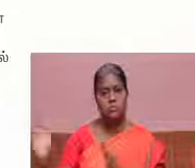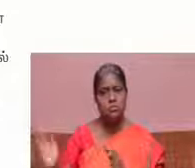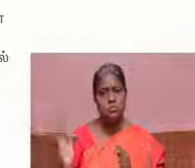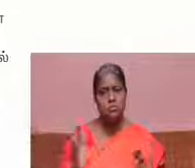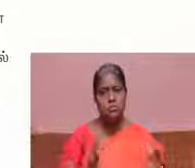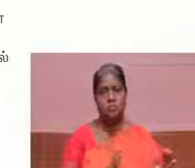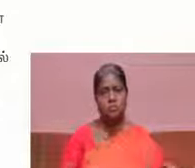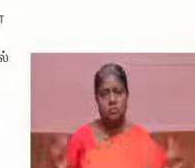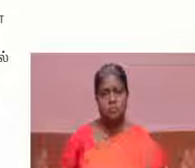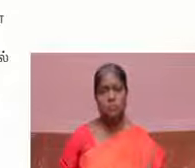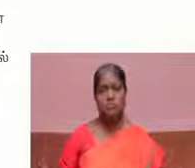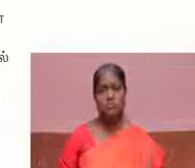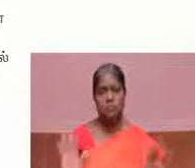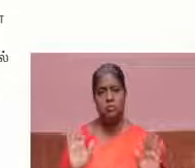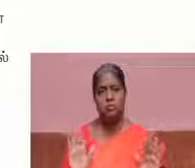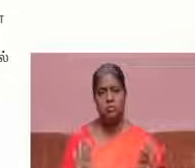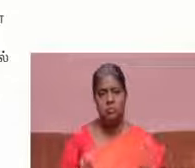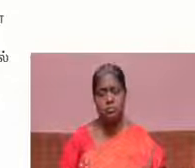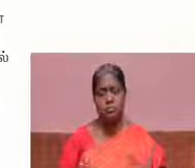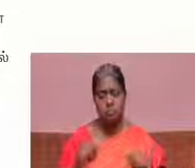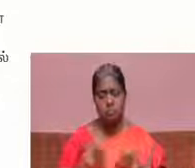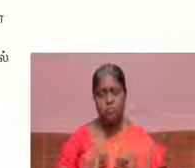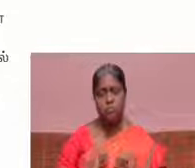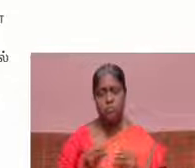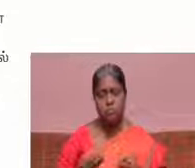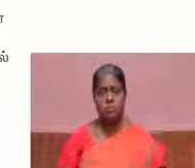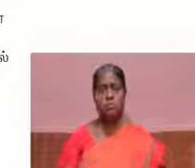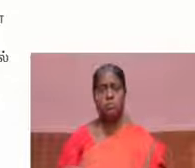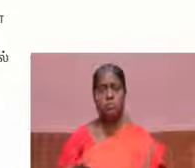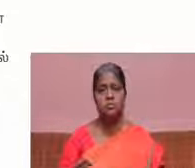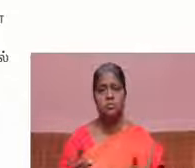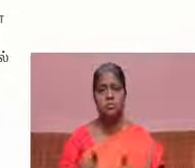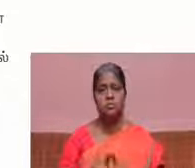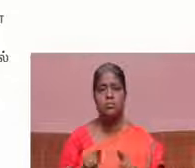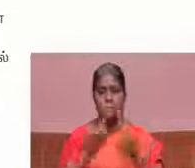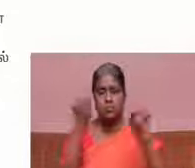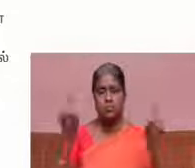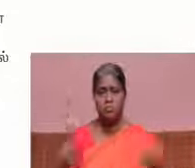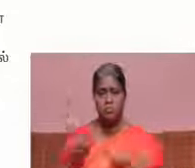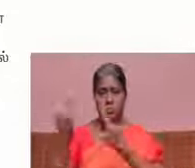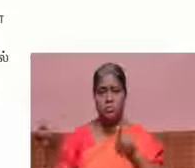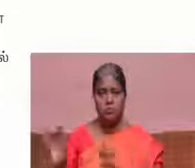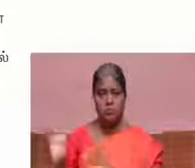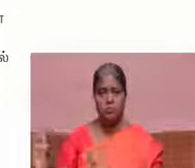தனித்தனி இருக்கை வசதி அமைக்க வேண்டும். என்னிடம் உதவி கோருங்கள் என்ற கவுண்டர் அமைக்கவும்.